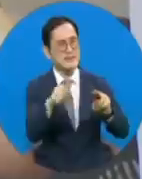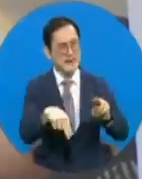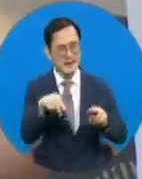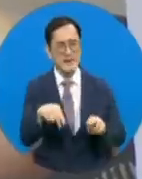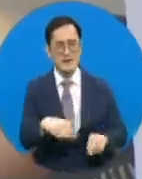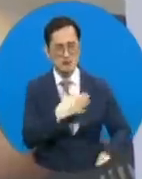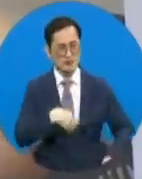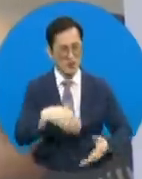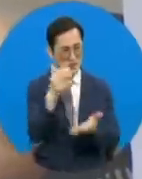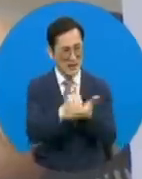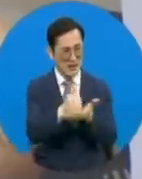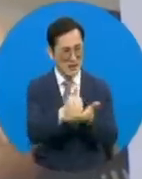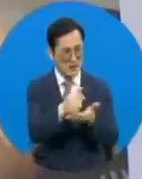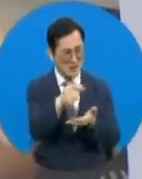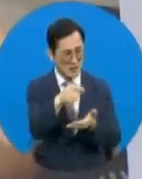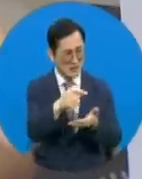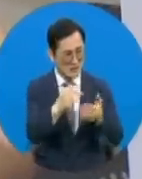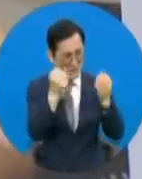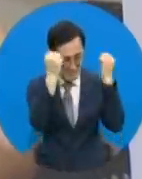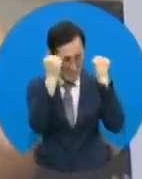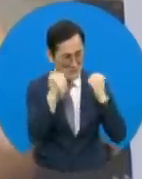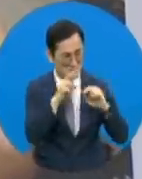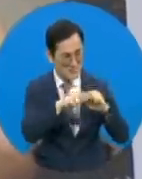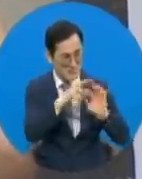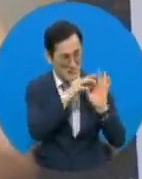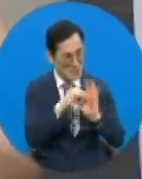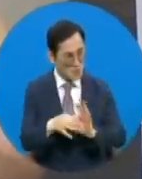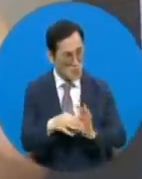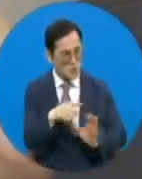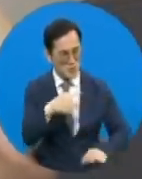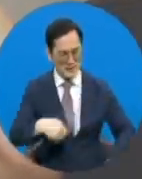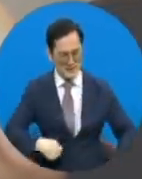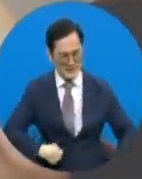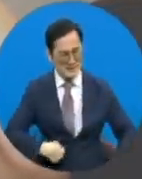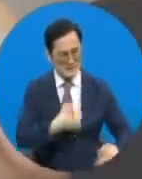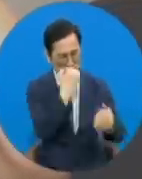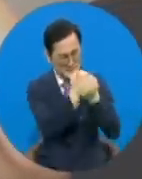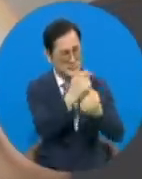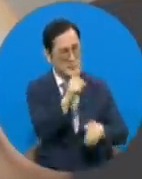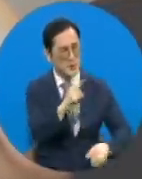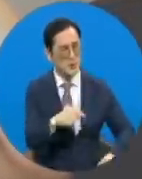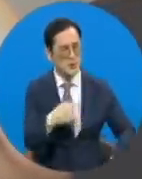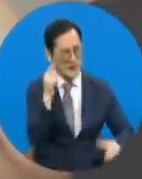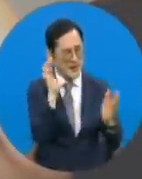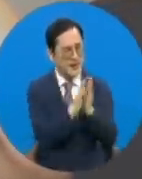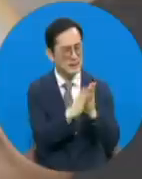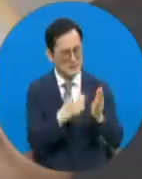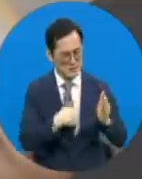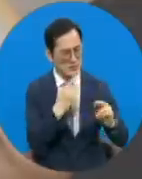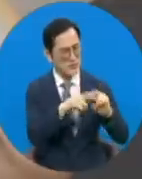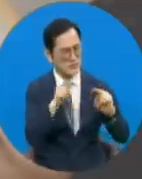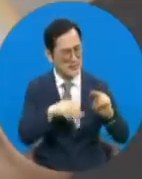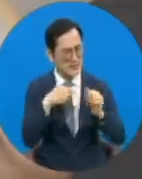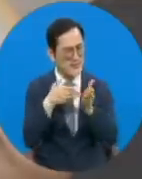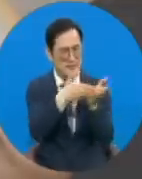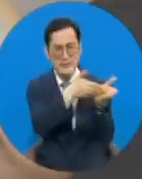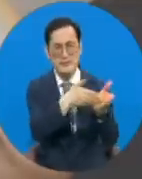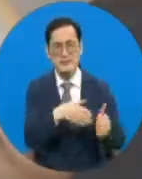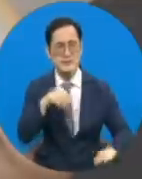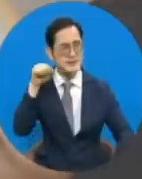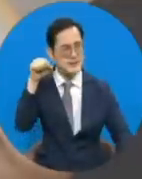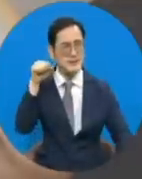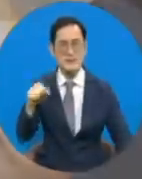구청장에게 최소한의 양심이 남아있다면 감당할 수 없는 공직을 내려놓고 자진해서 사의를 표하라고 했습니다.